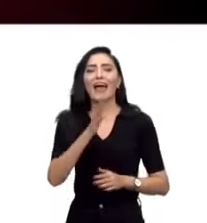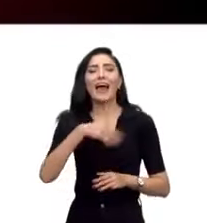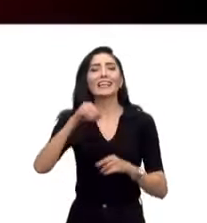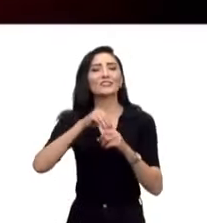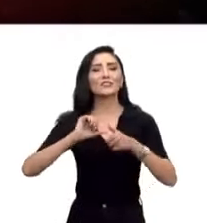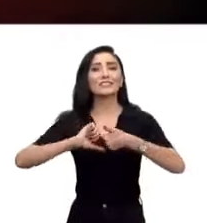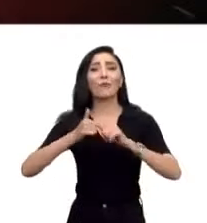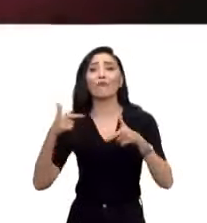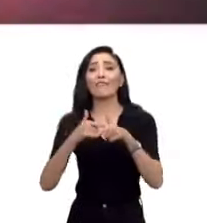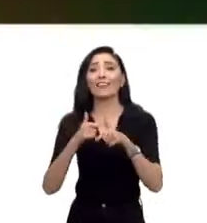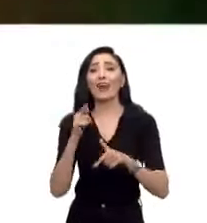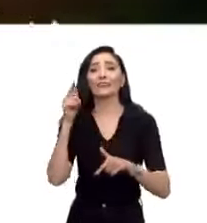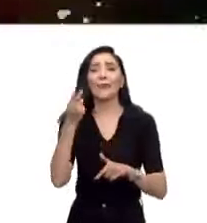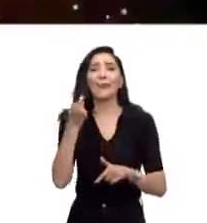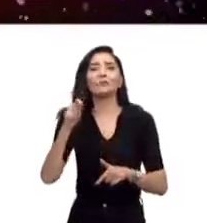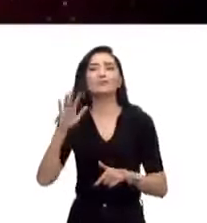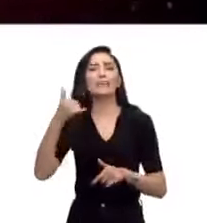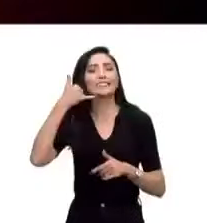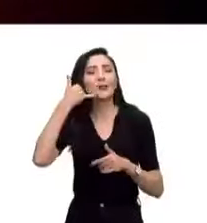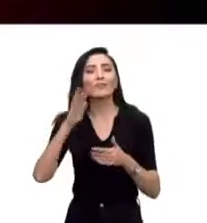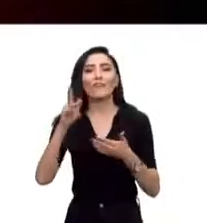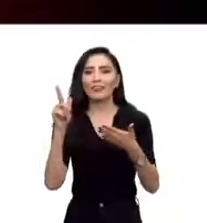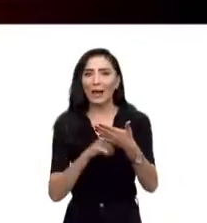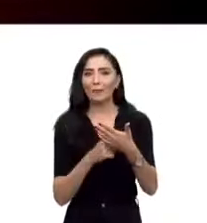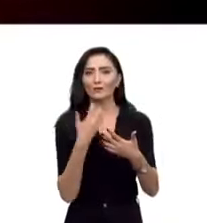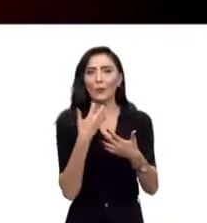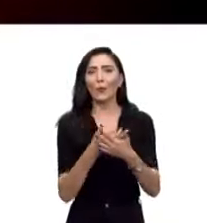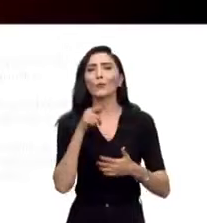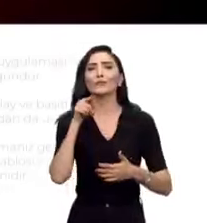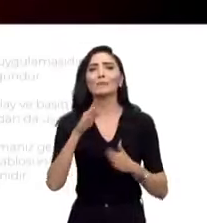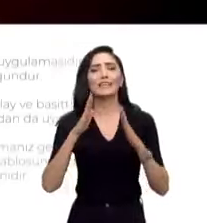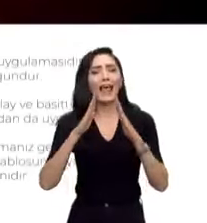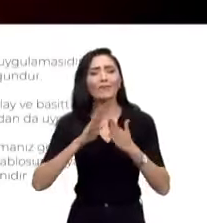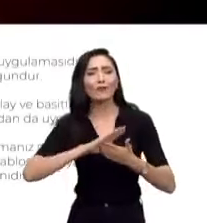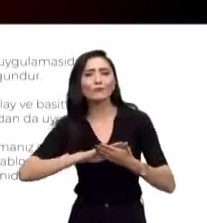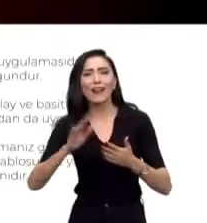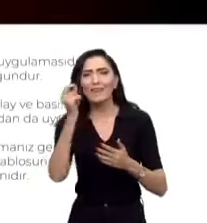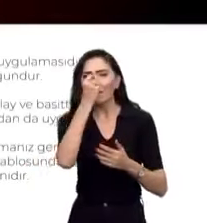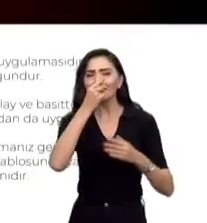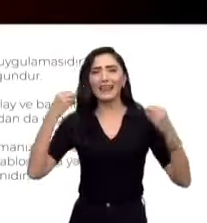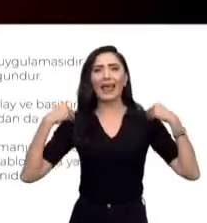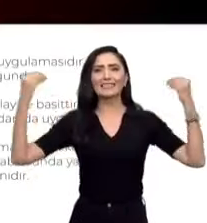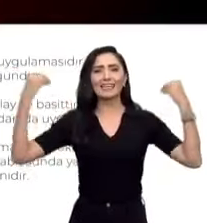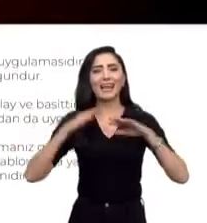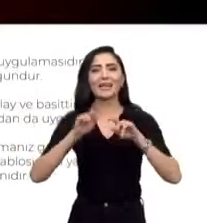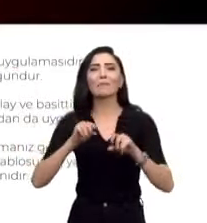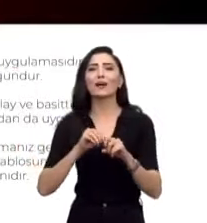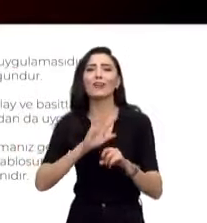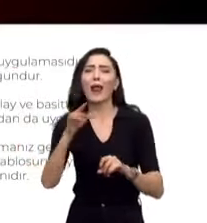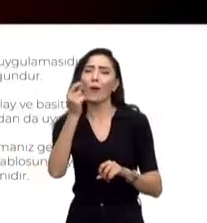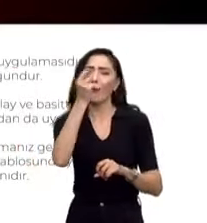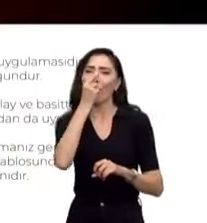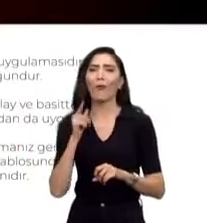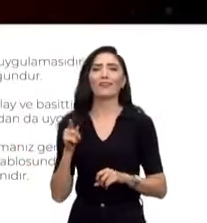Herkes için Spor Federasyonu'nun ücretsiz cep telefonu ve tablet uygulaması, evde de düzenli ve basit egzersizler yapmak için en